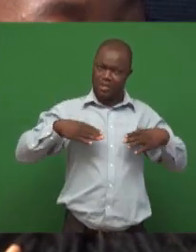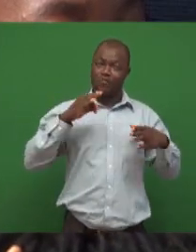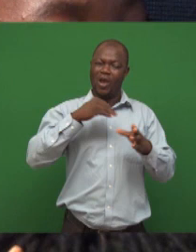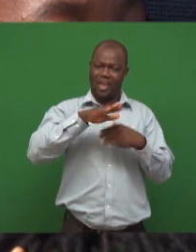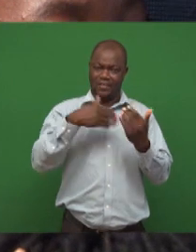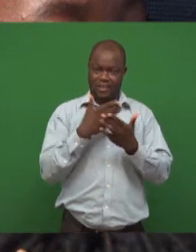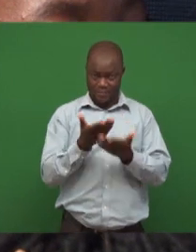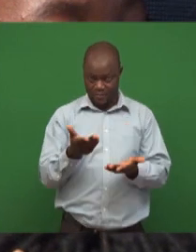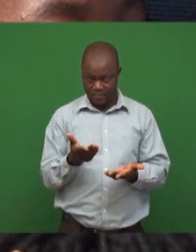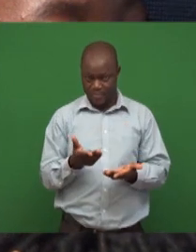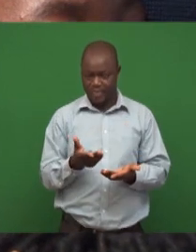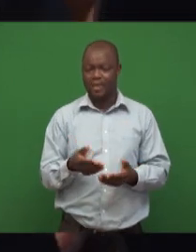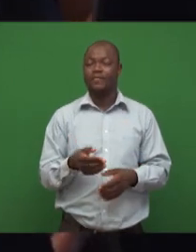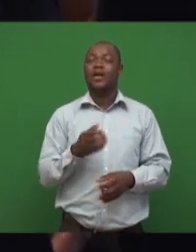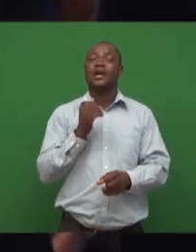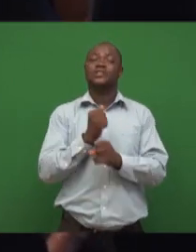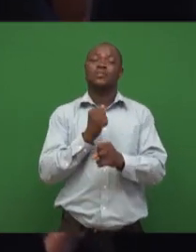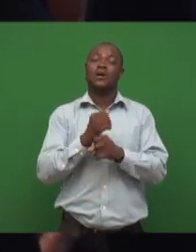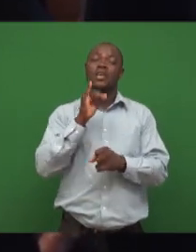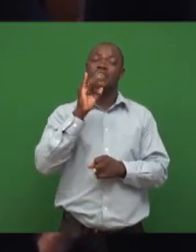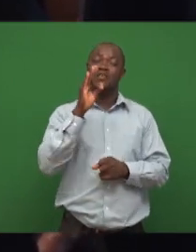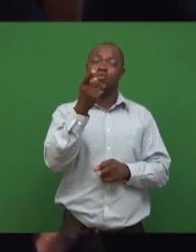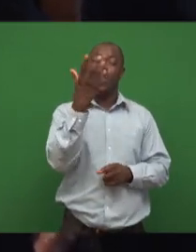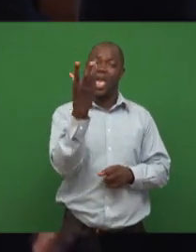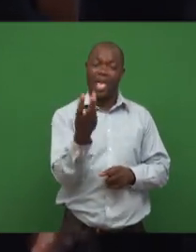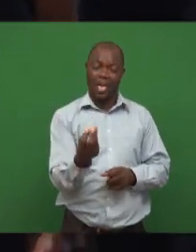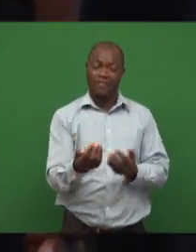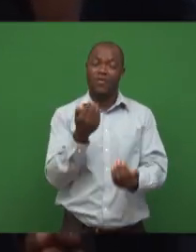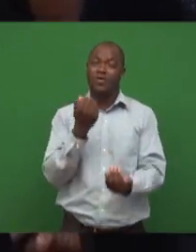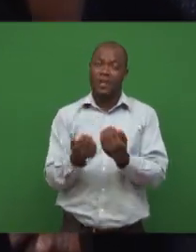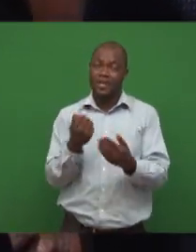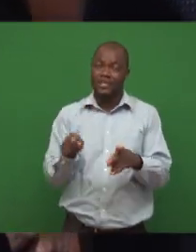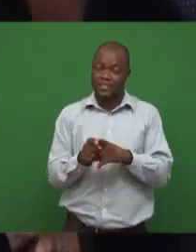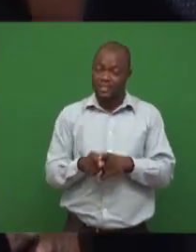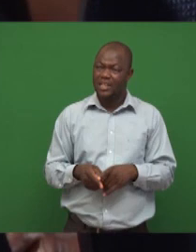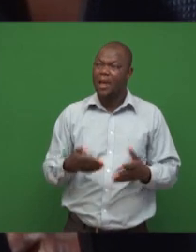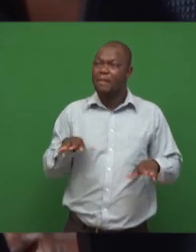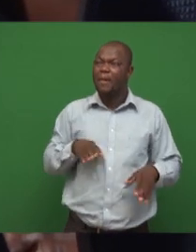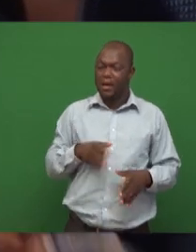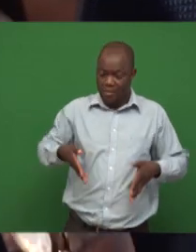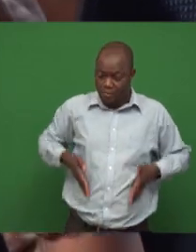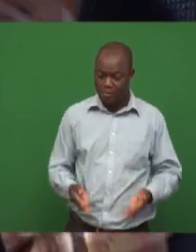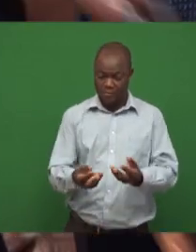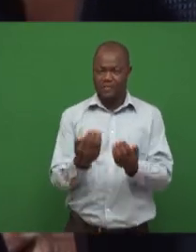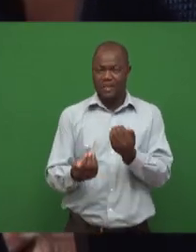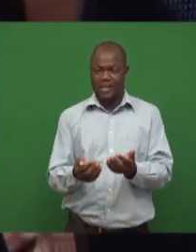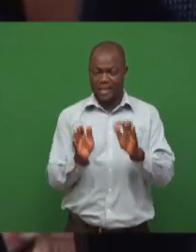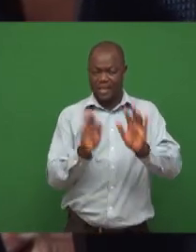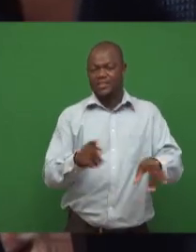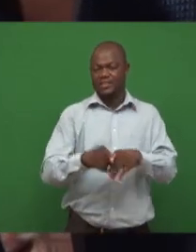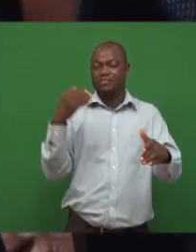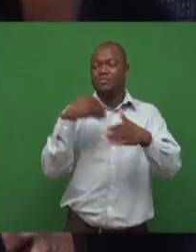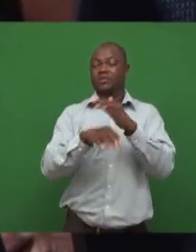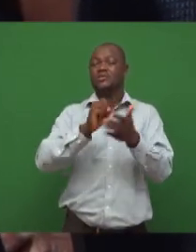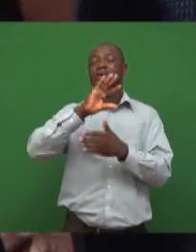kwamuri toti panenge paine mwana mama vake vanenge vakasoenda munongoziva upenyu hwevanhu vechikadzi mwana ubva angoenda kana South Africa